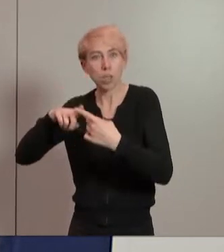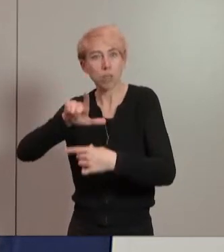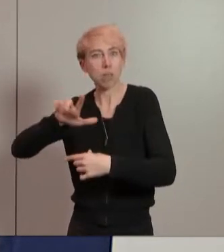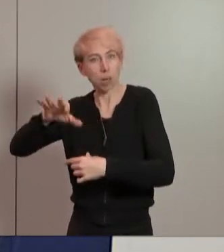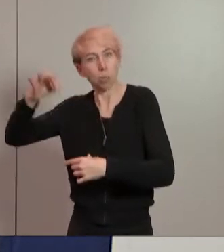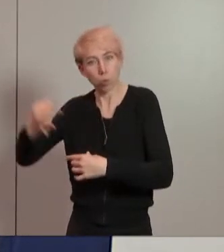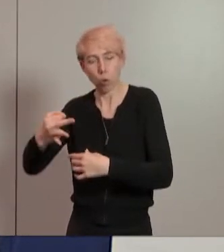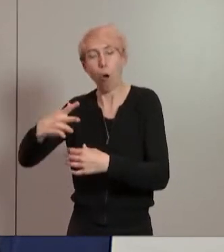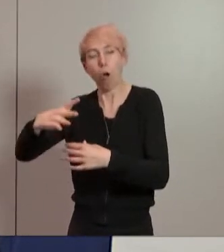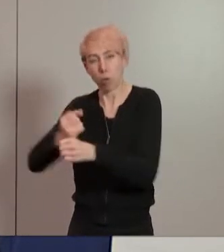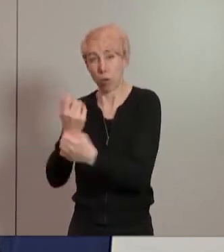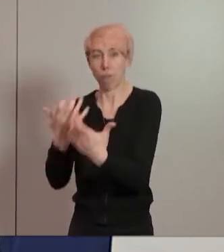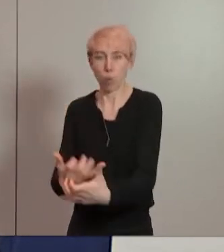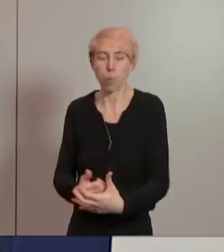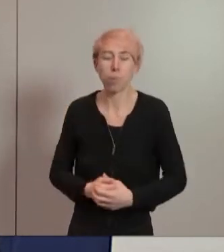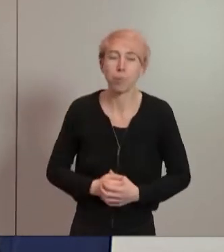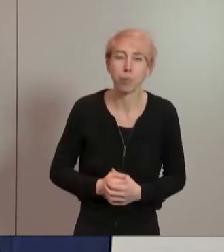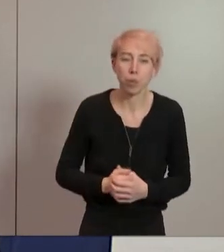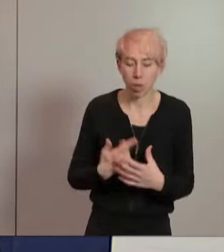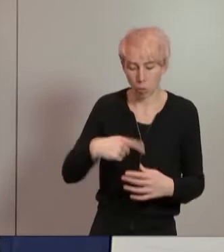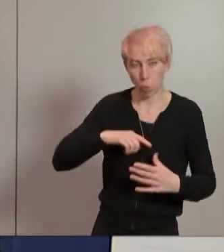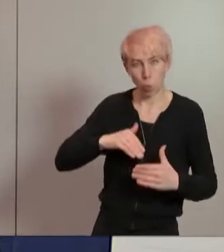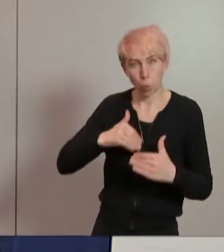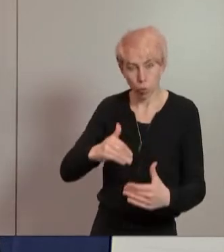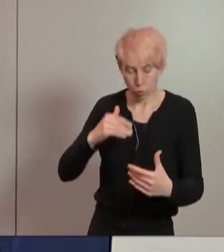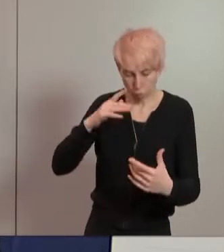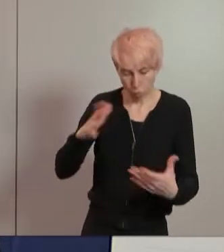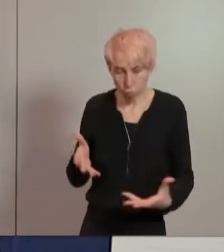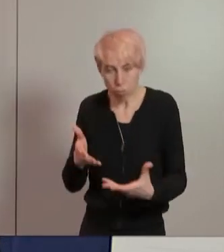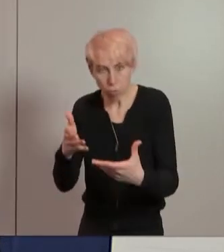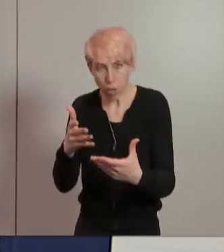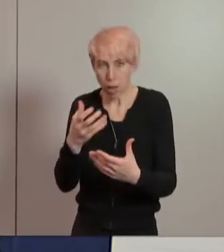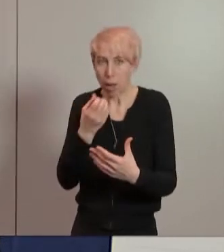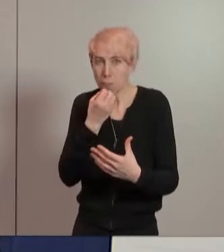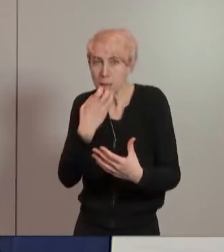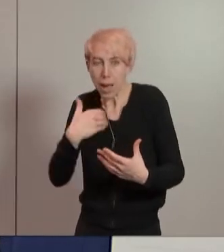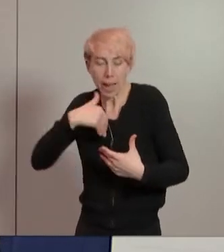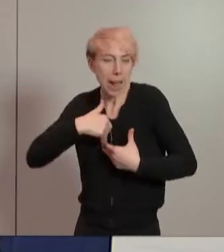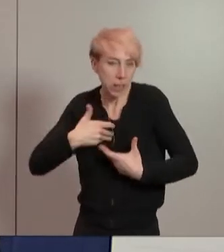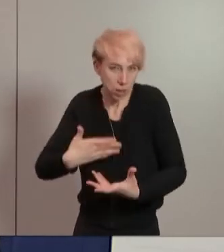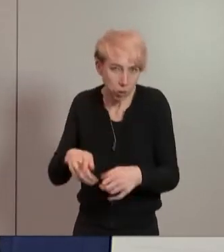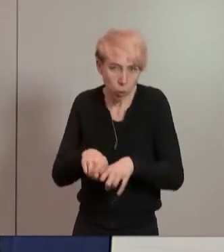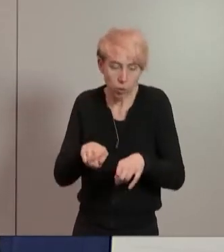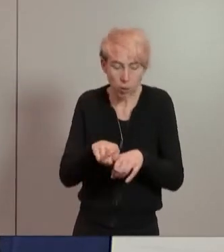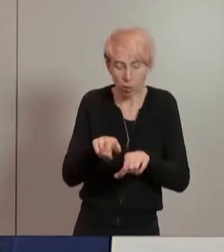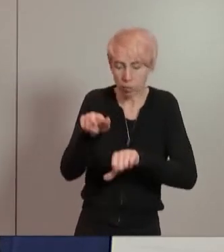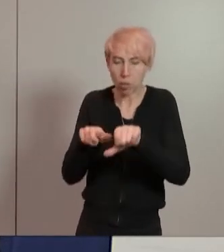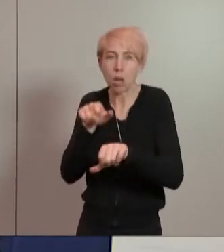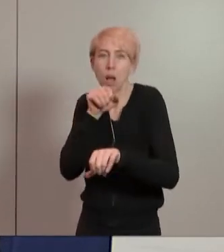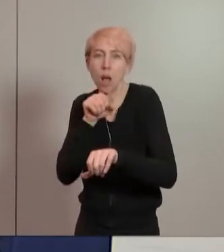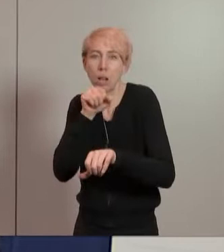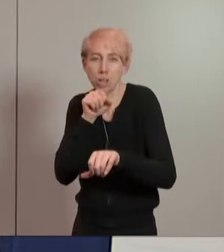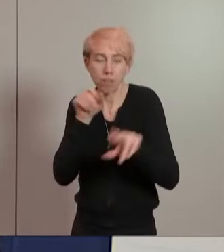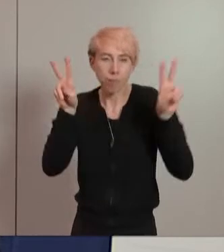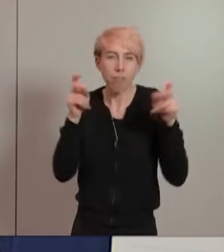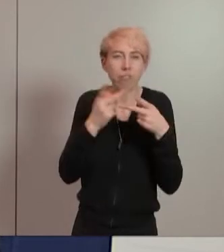25%. Nous poursuivrons notre engagement en faveur du bien-être et de la qualité de vie des personnes âgées, notamment dans le cadre de la démarche Ville Amie des